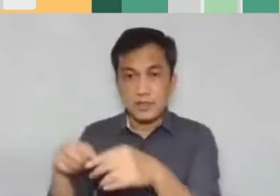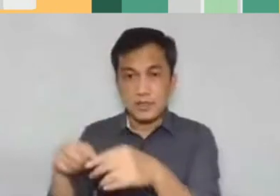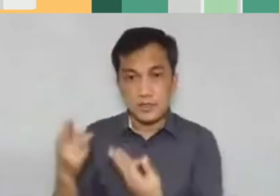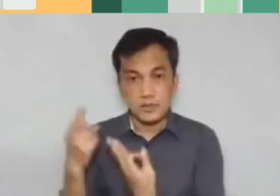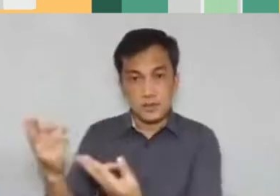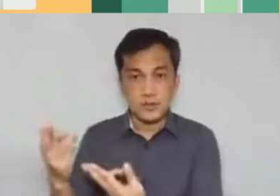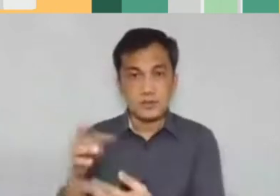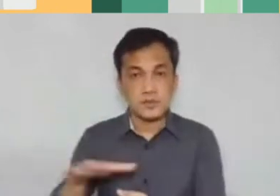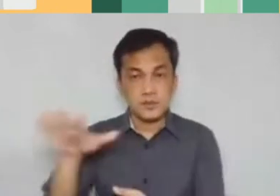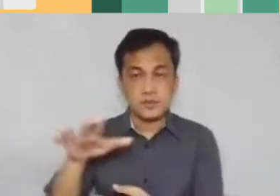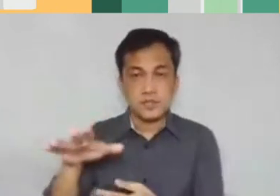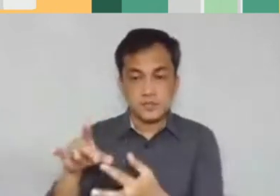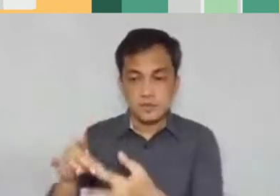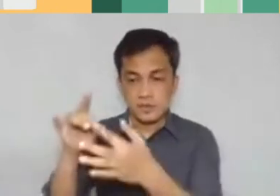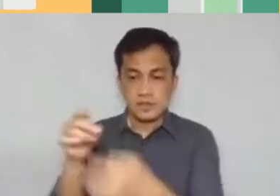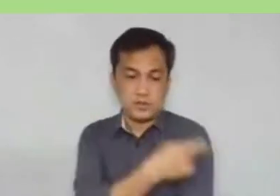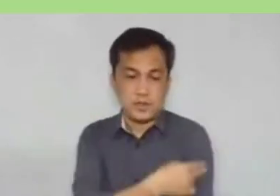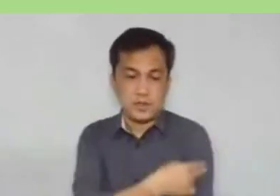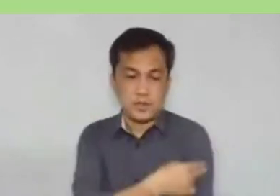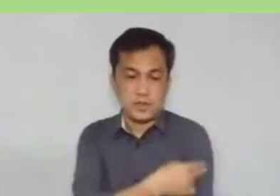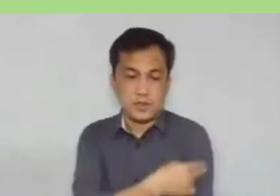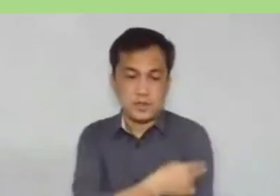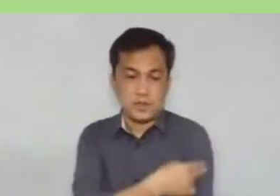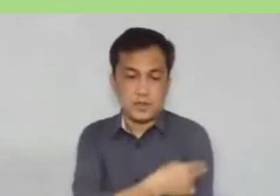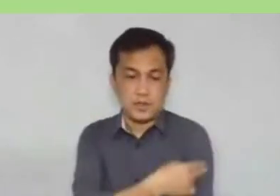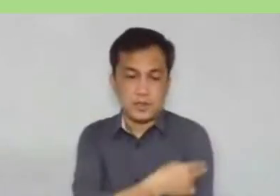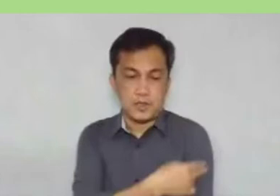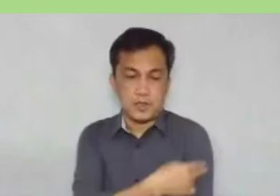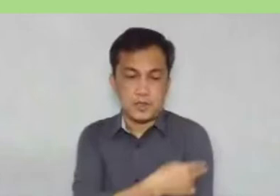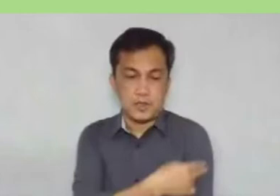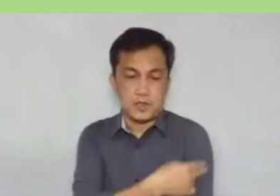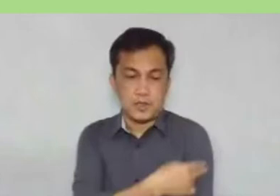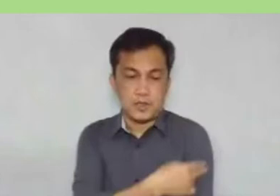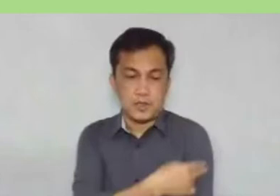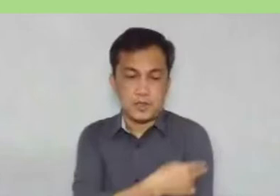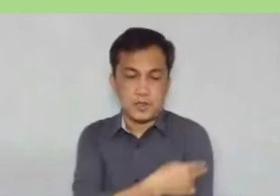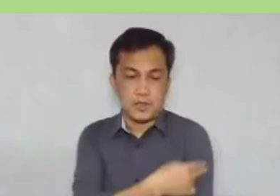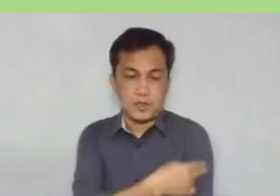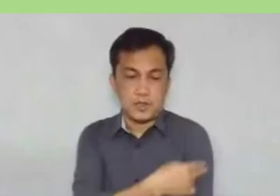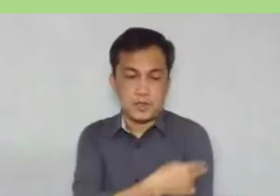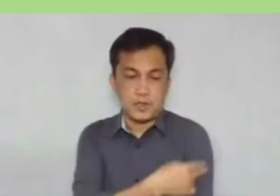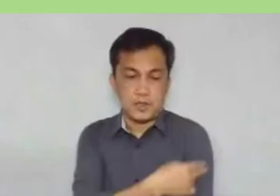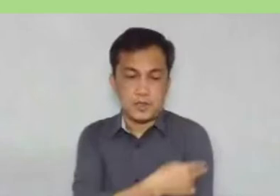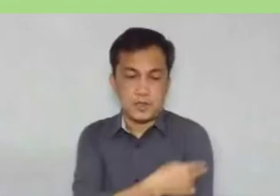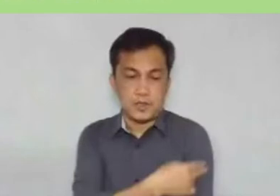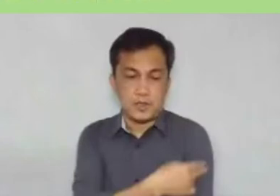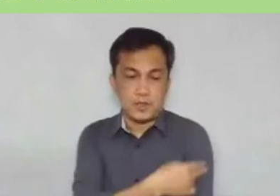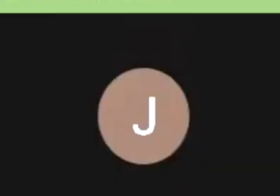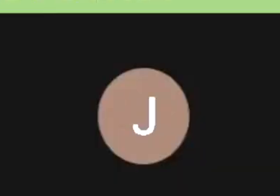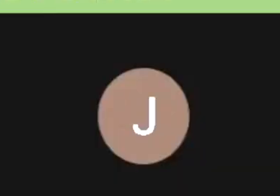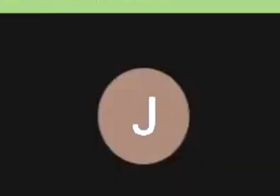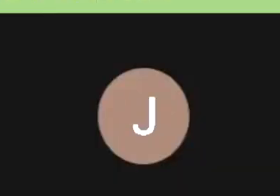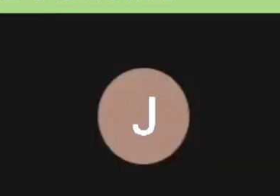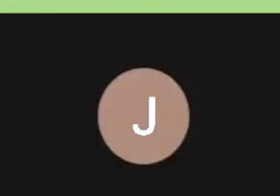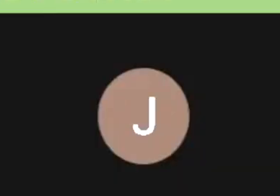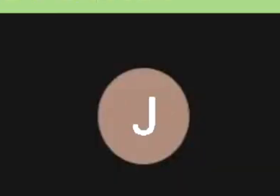hospital kung kinakailangan. Si Mario ay isang pangkaraniwang magulang na patuloy na natututo kung